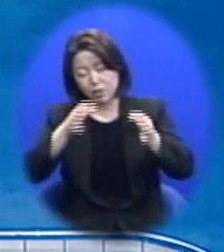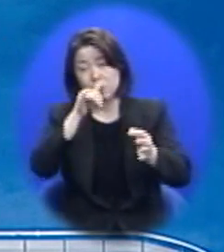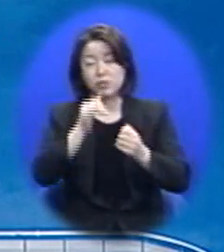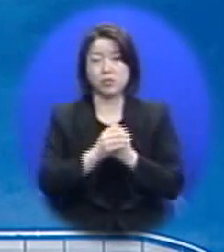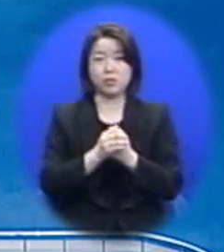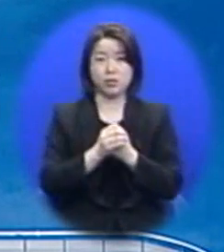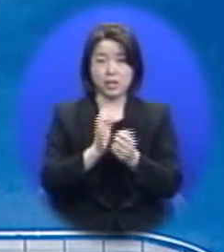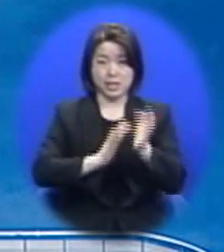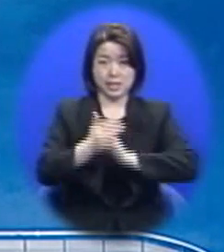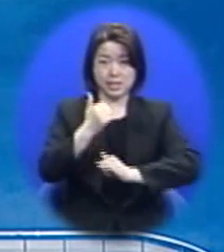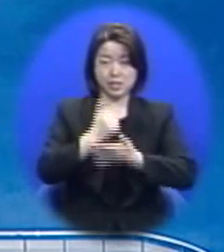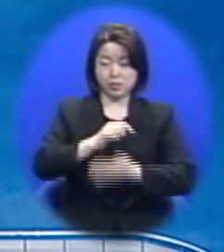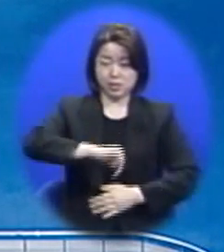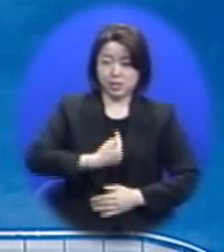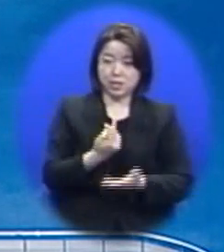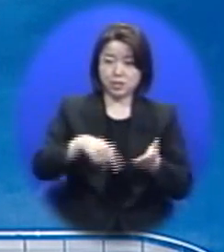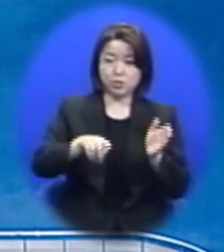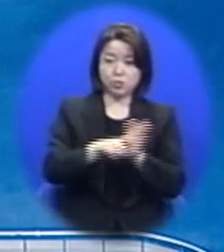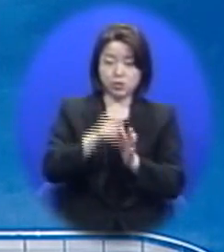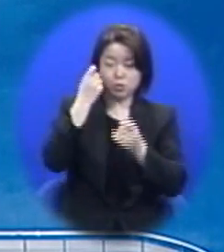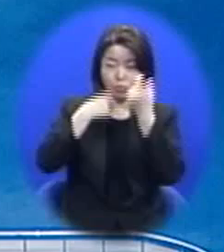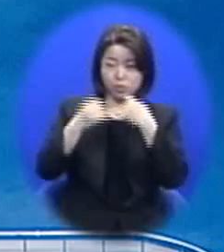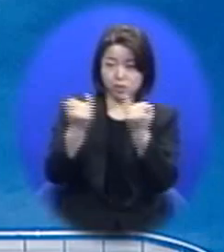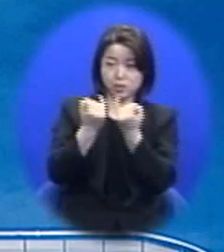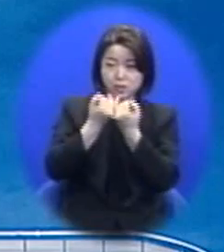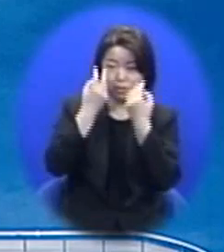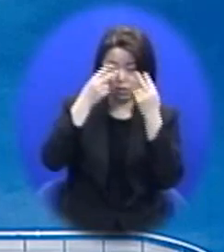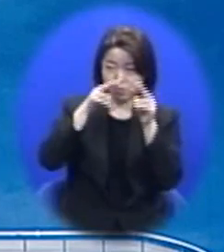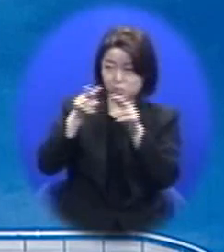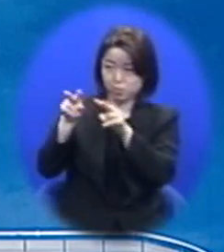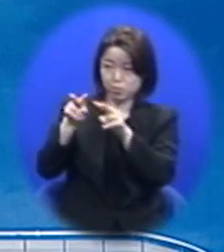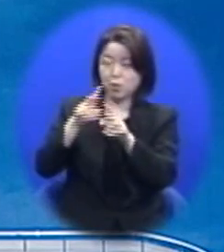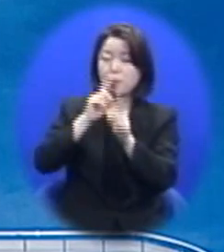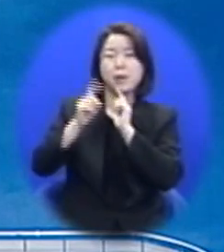예수님께서 자기를 위해서 우는 여인들을 돌아보면서 말씀하셨어요.